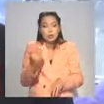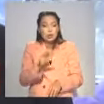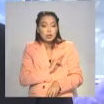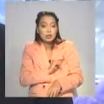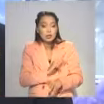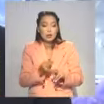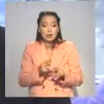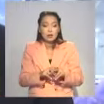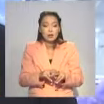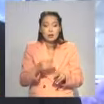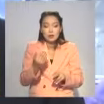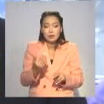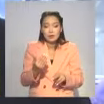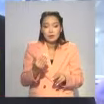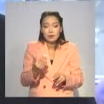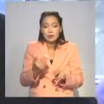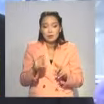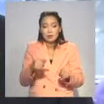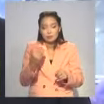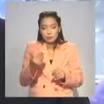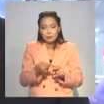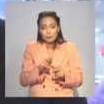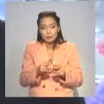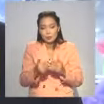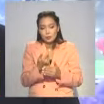Сондықтан мен ойлаймын, осы мәселе бойынша қайтадан біз ревизия жасауымыз керек,